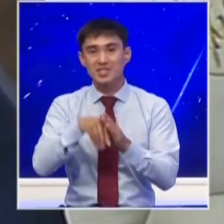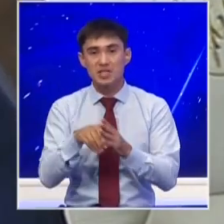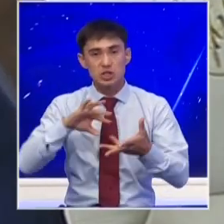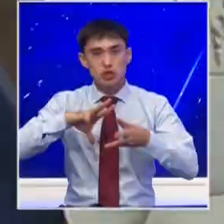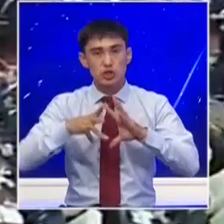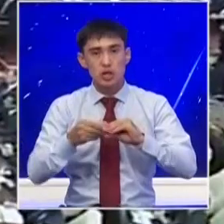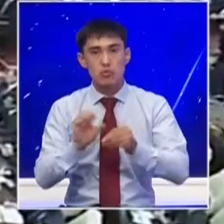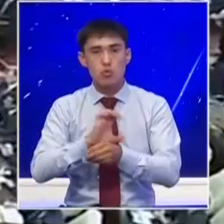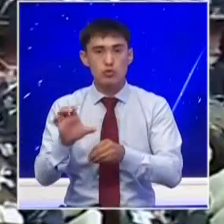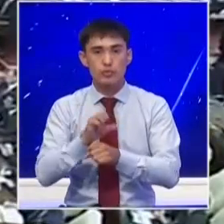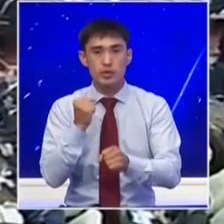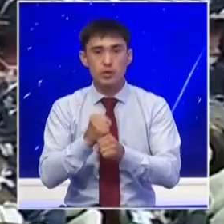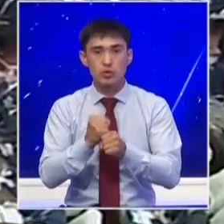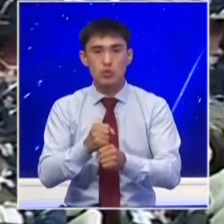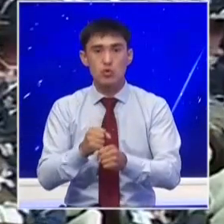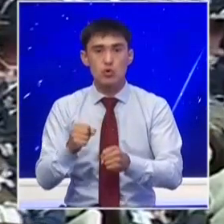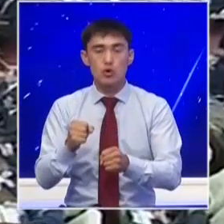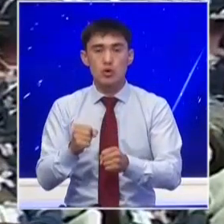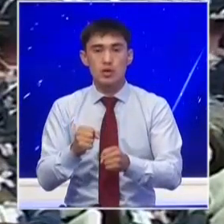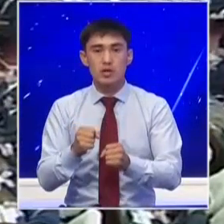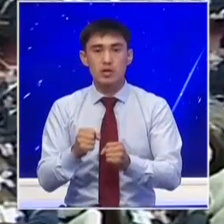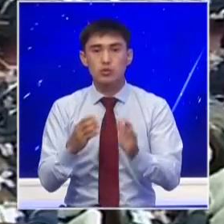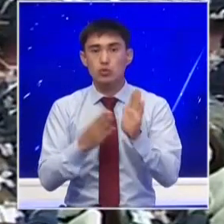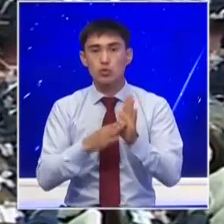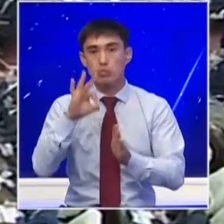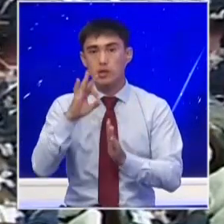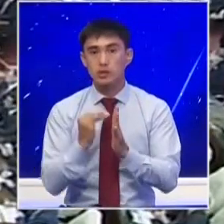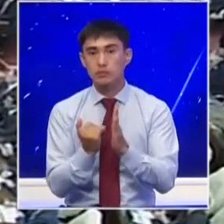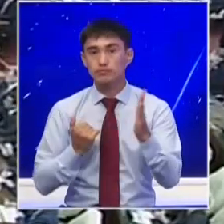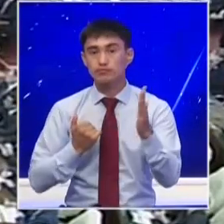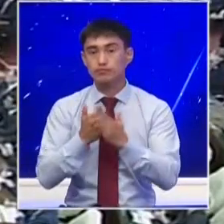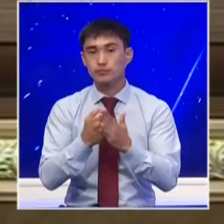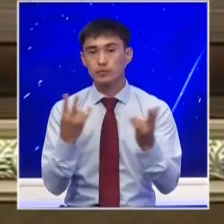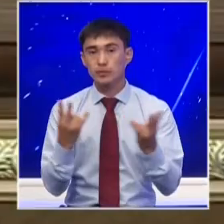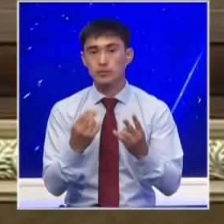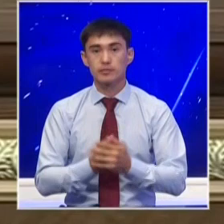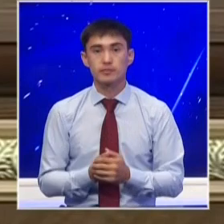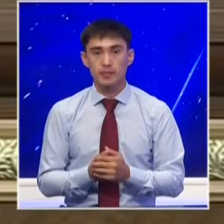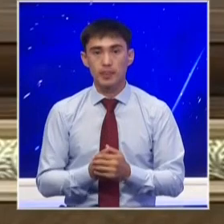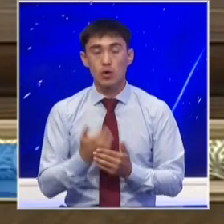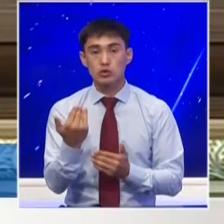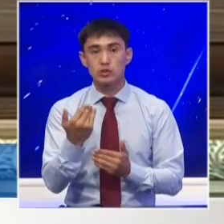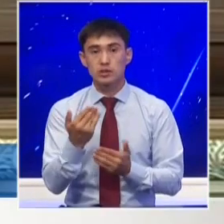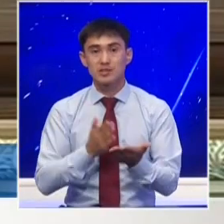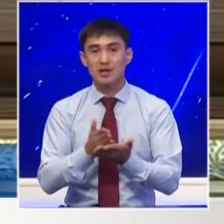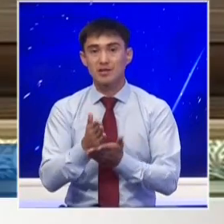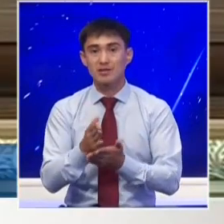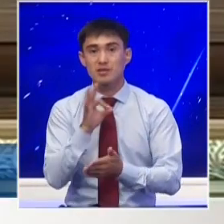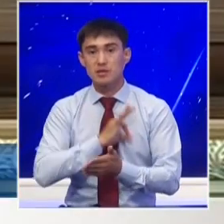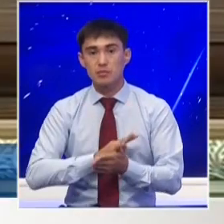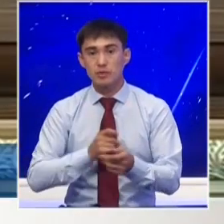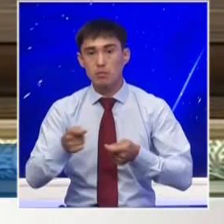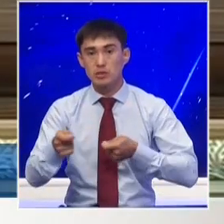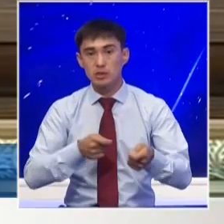жалпы өндегі үлесі кемде 9%-ға жетуге тиіс. Ол үшін саланы